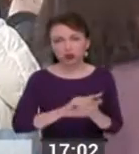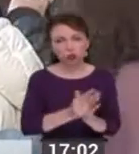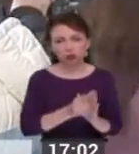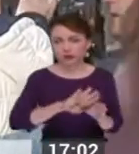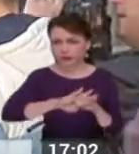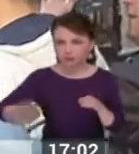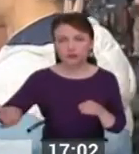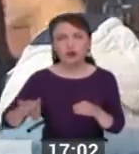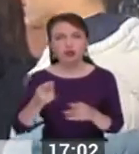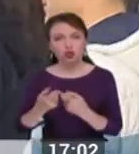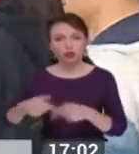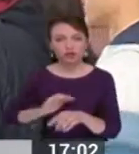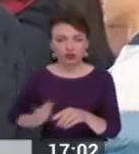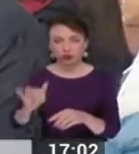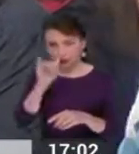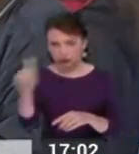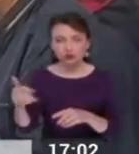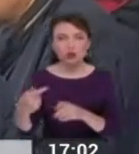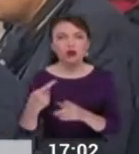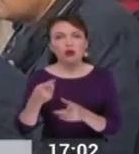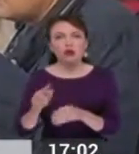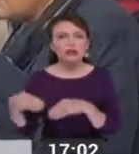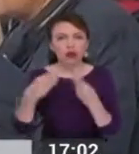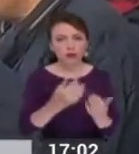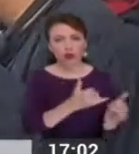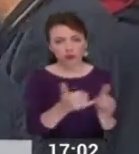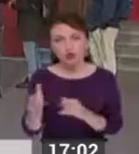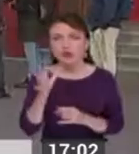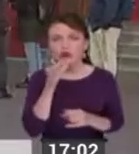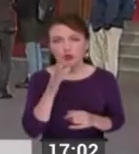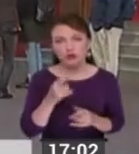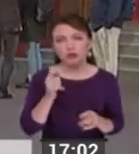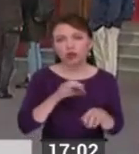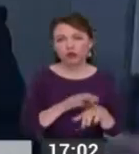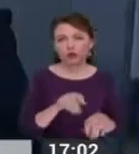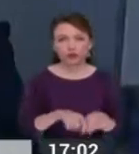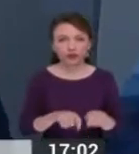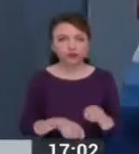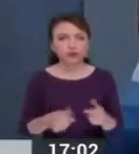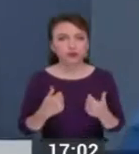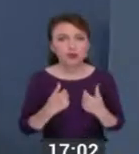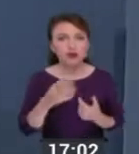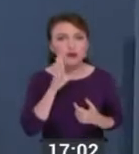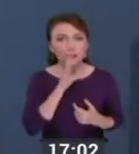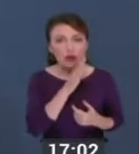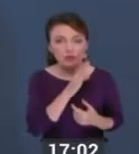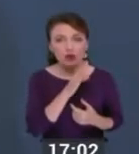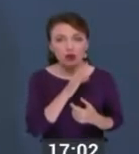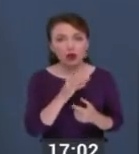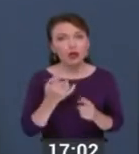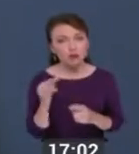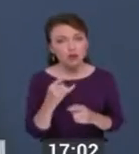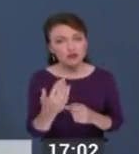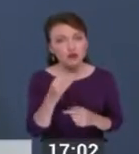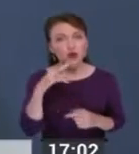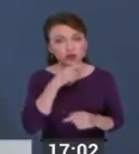Pontem.ua від надання послуг у цій школі на час проведення перевірки. Я мама отравленного вами